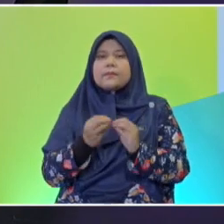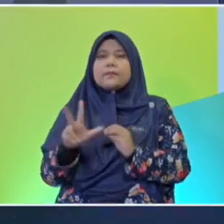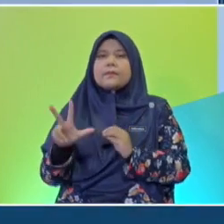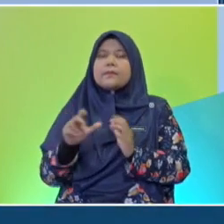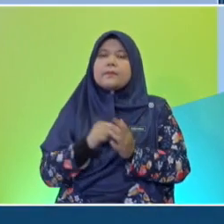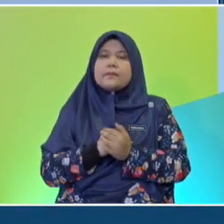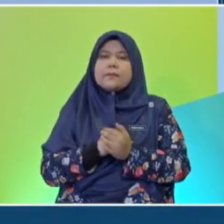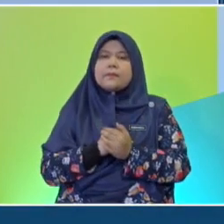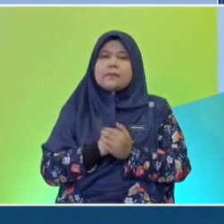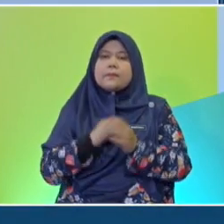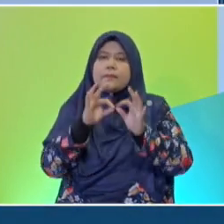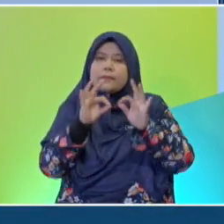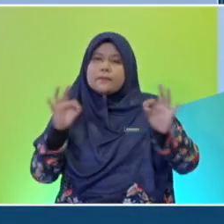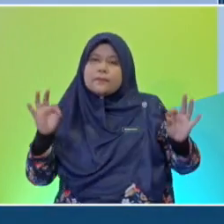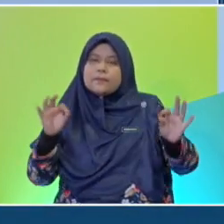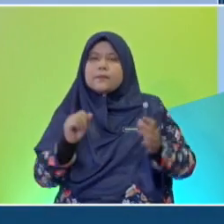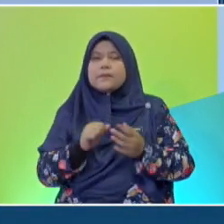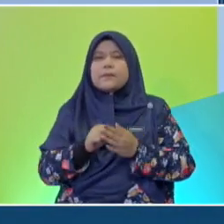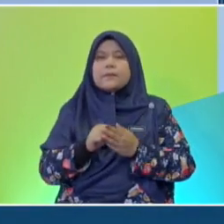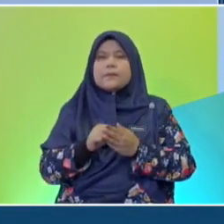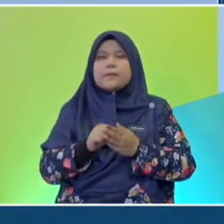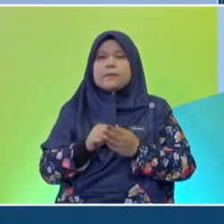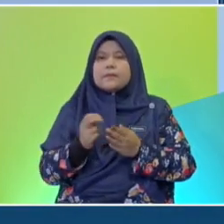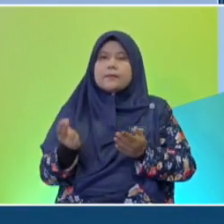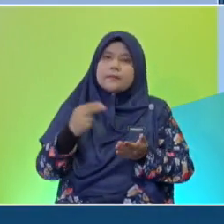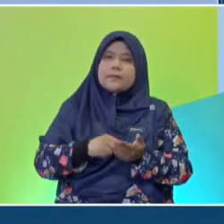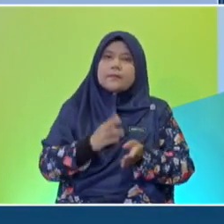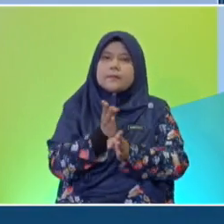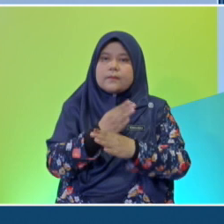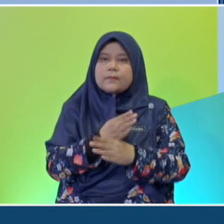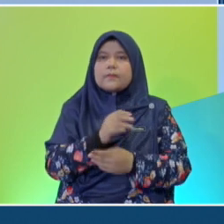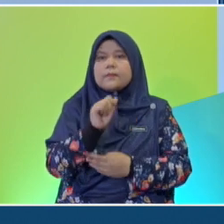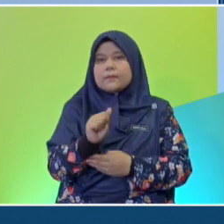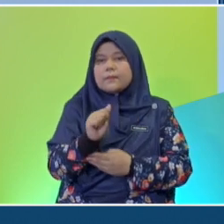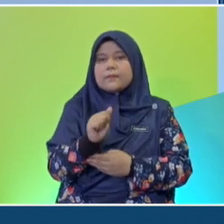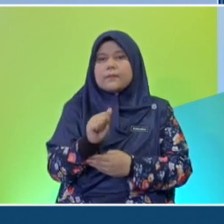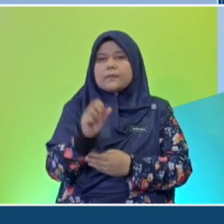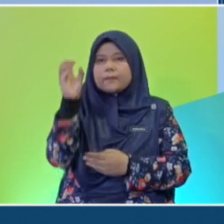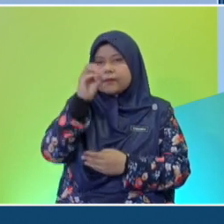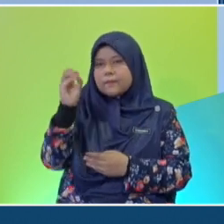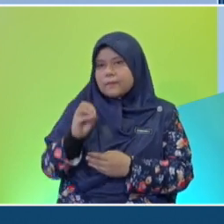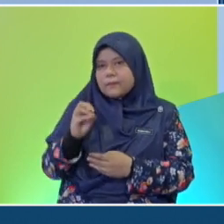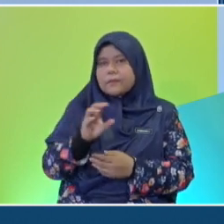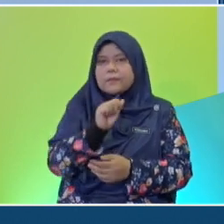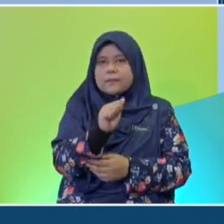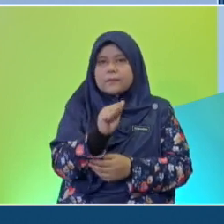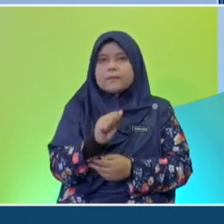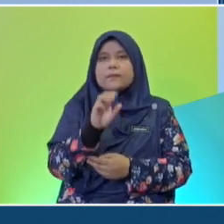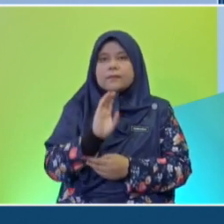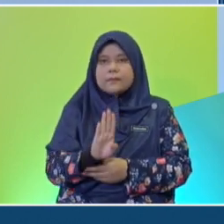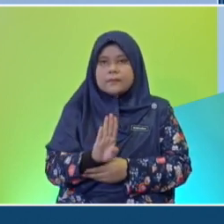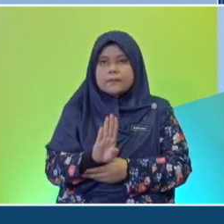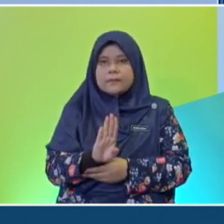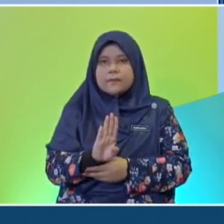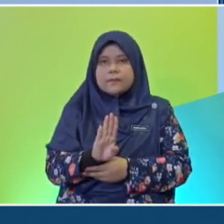kendaraan juga boleh diungkapkan dalam bentuk apakah e peratusan ataupun B